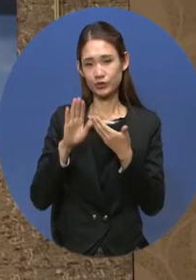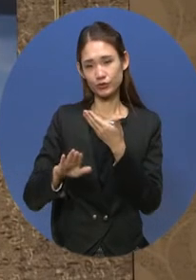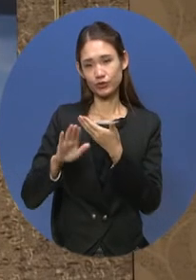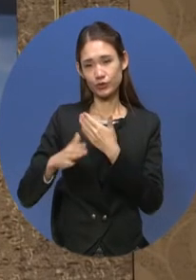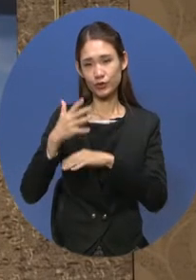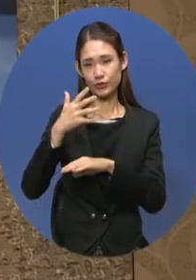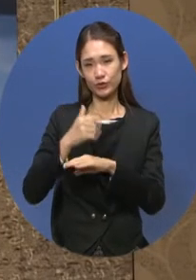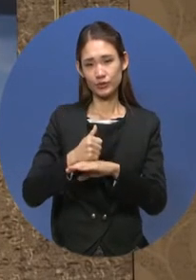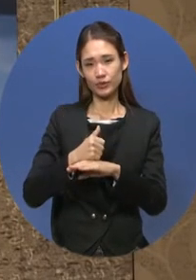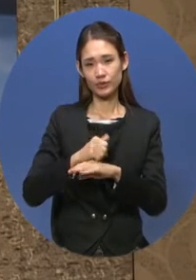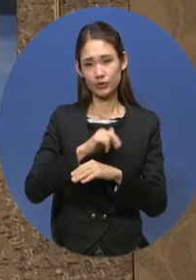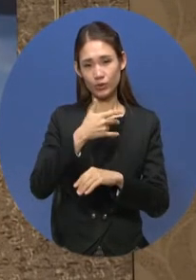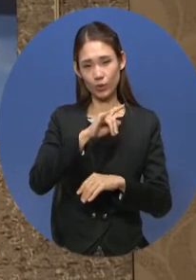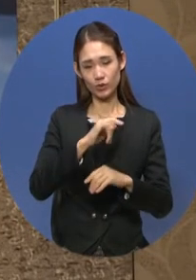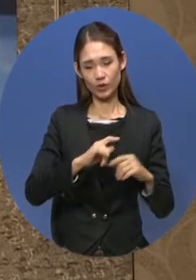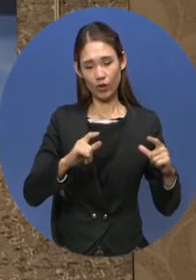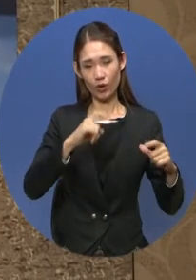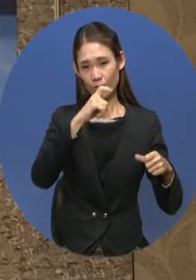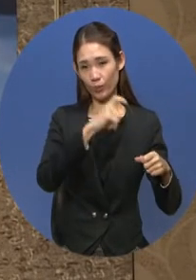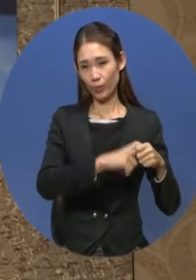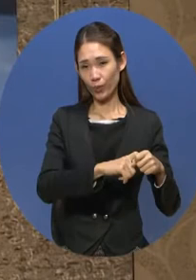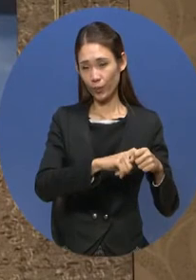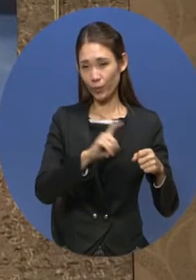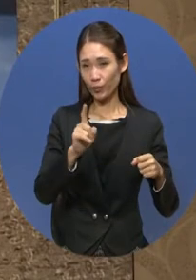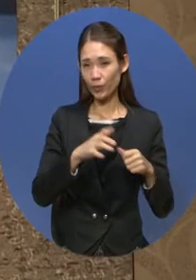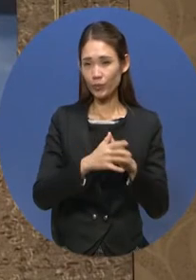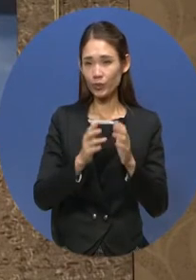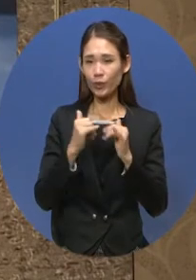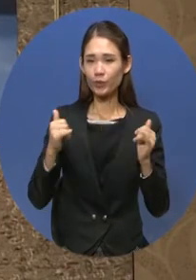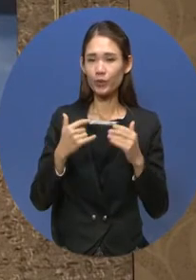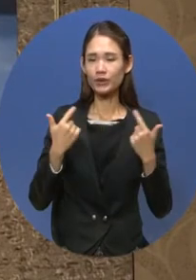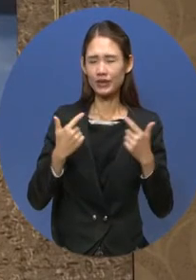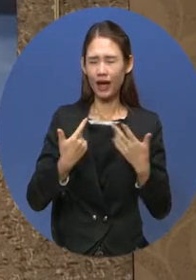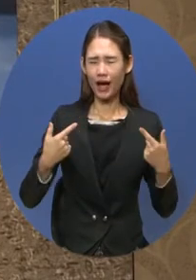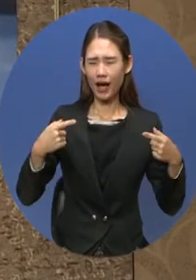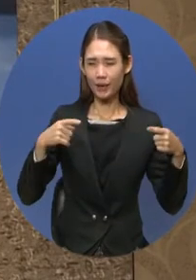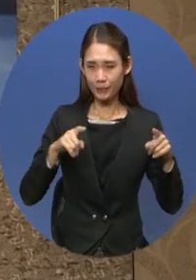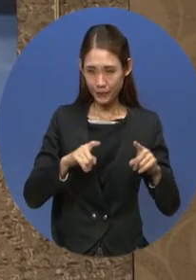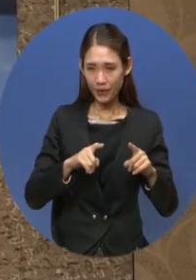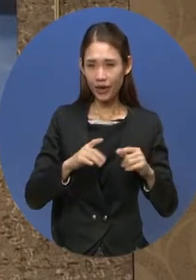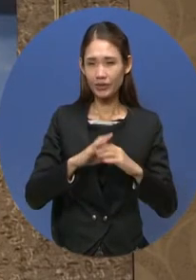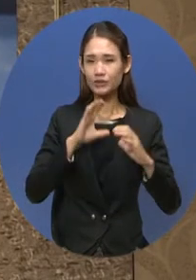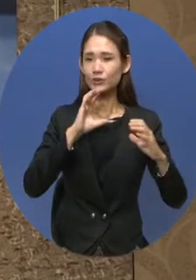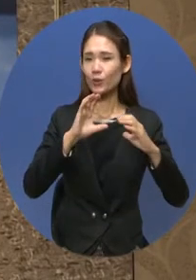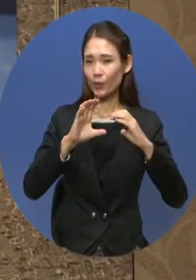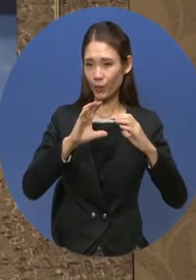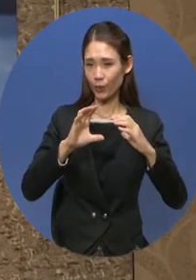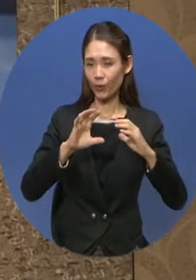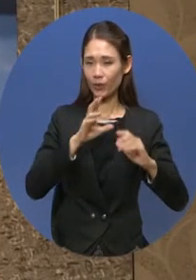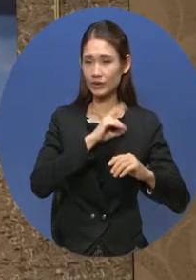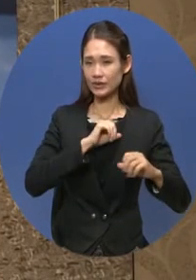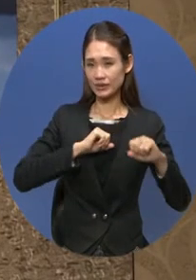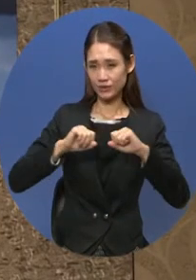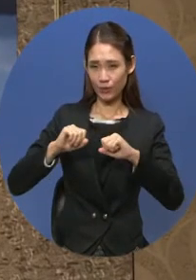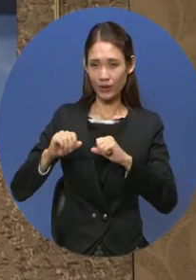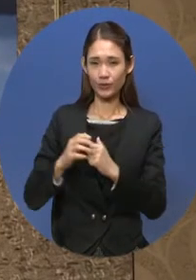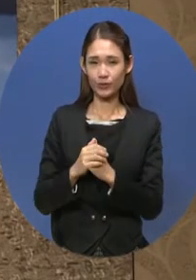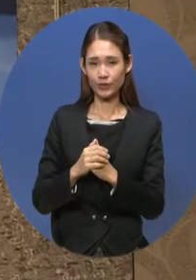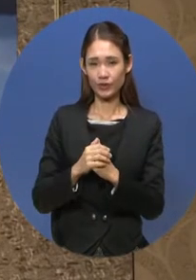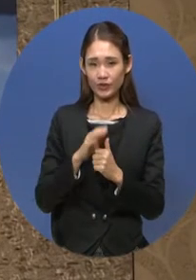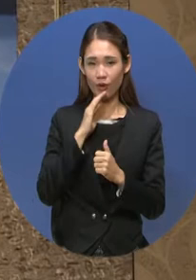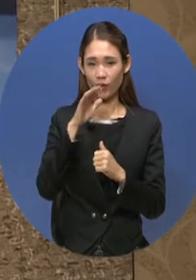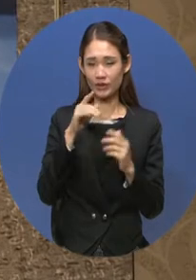후반기에 그 도정의 목표는 예. 우리가 도민과 늘 함께하는 소통의 의정, 또 현장에